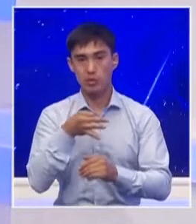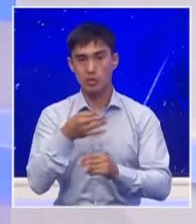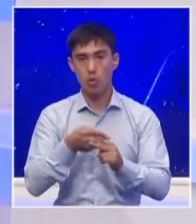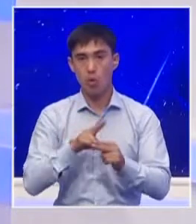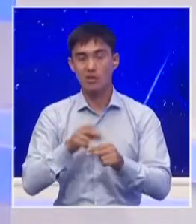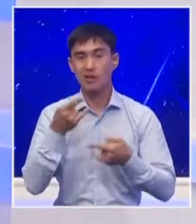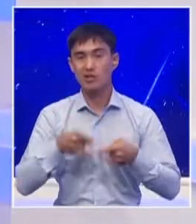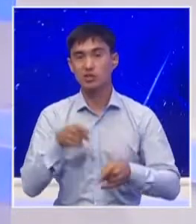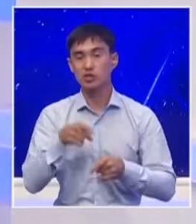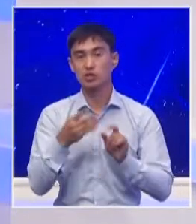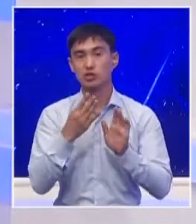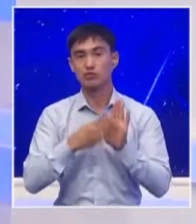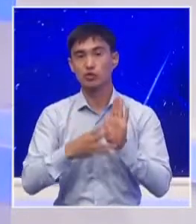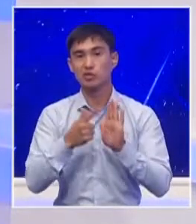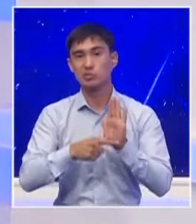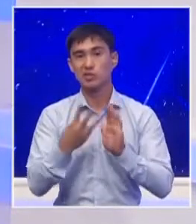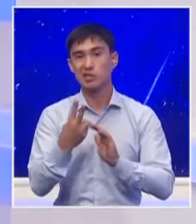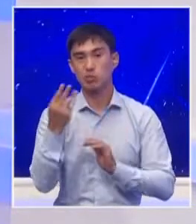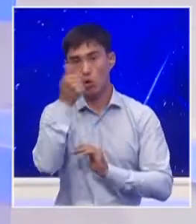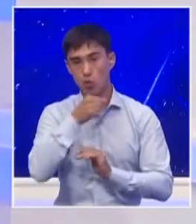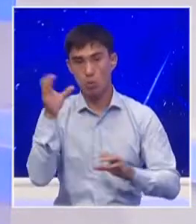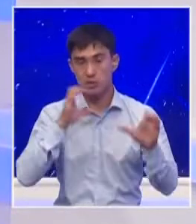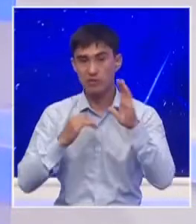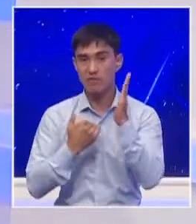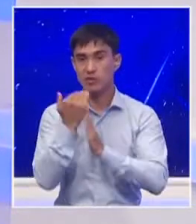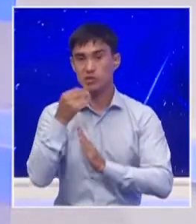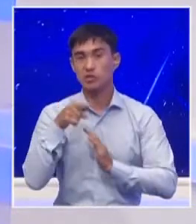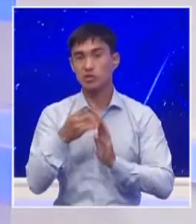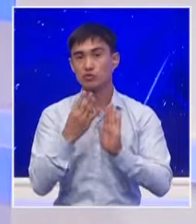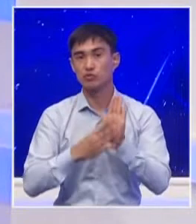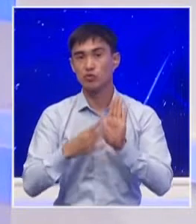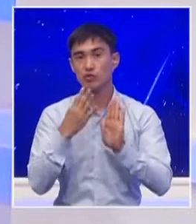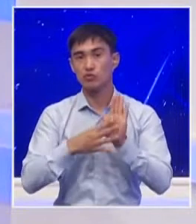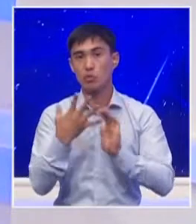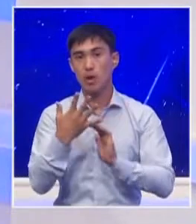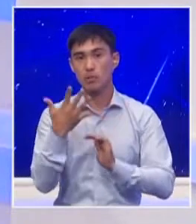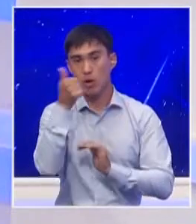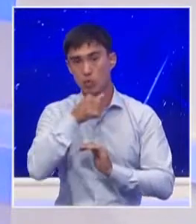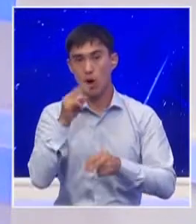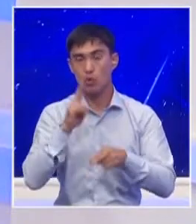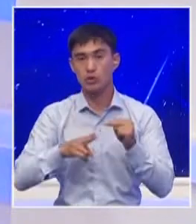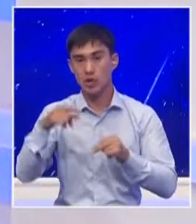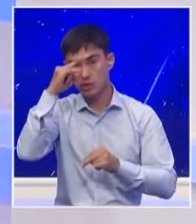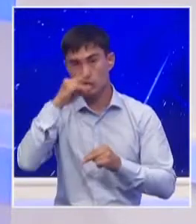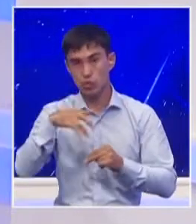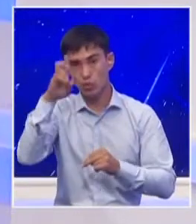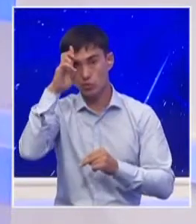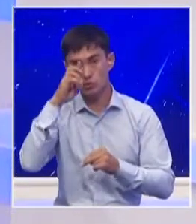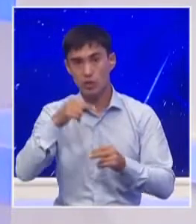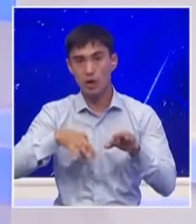он родился в 1973 году образование высшее в 1995 году окончил казахскую государственную